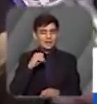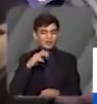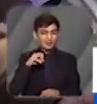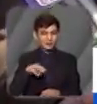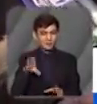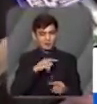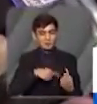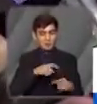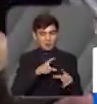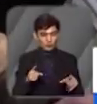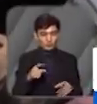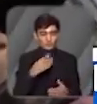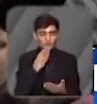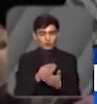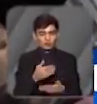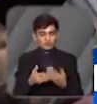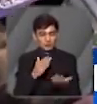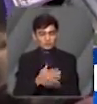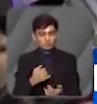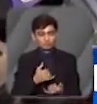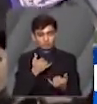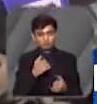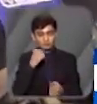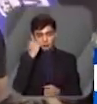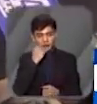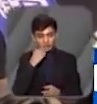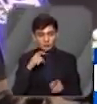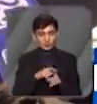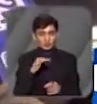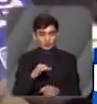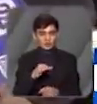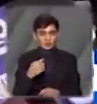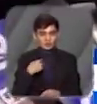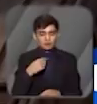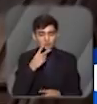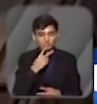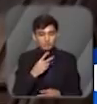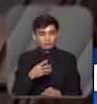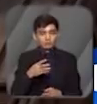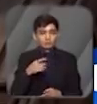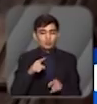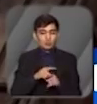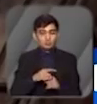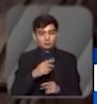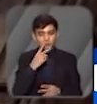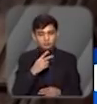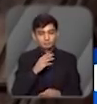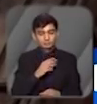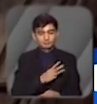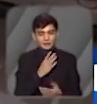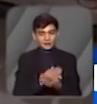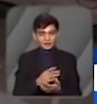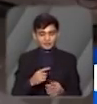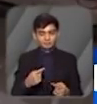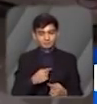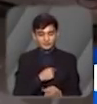қадам жасап атсалысуға барлығын шақырамын. Бұл еріктілер жылындағы еріктінің ерлігі деп білемін. Республика даңғылы бойынан Қонаев гүлзарына